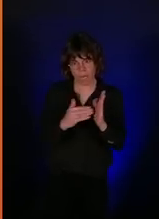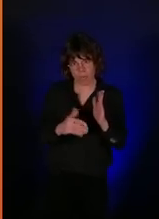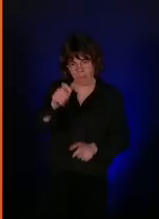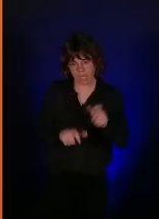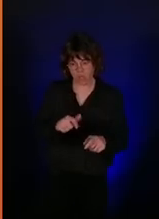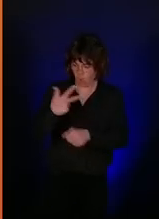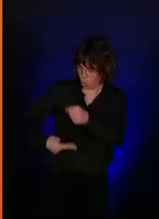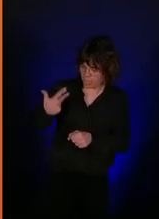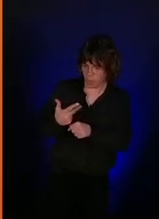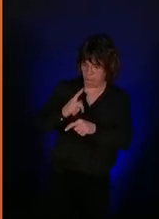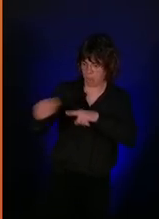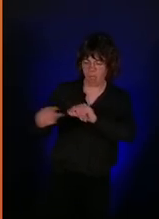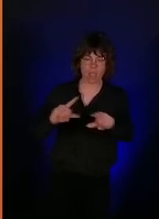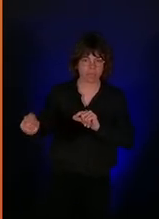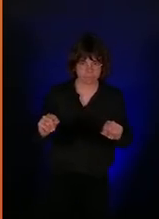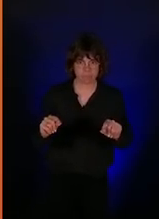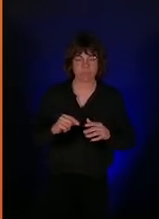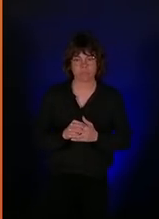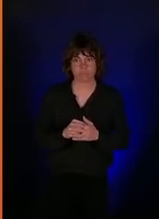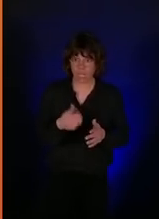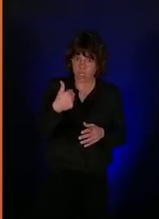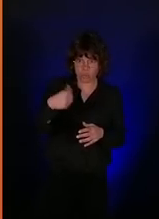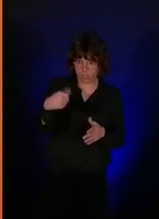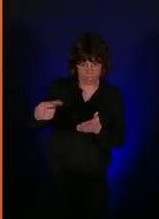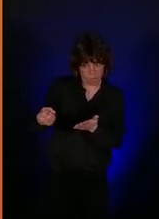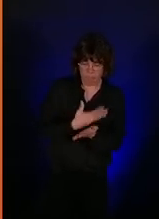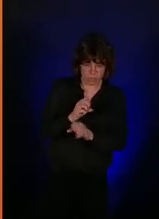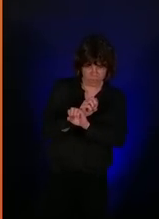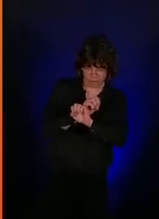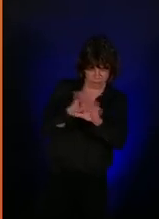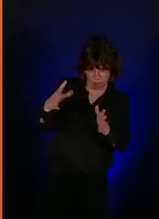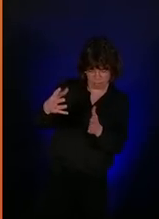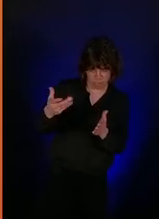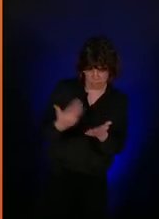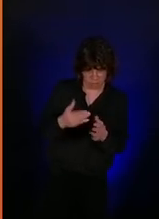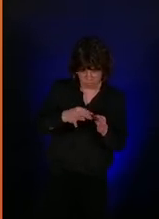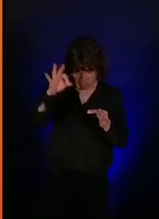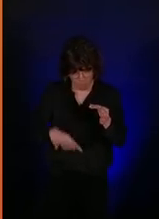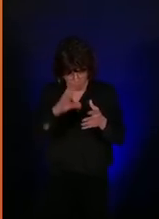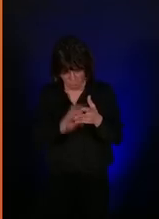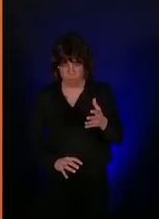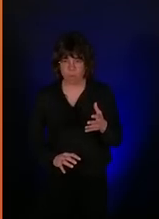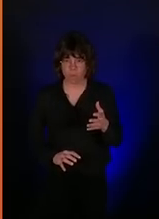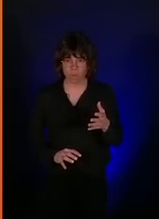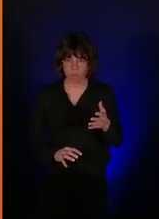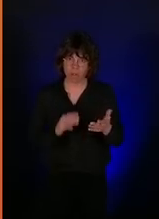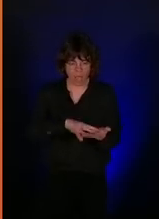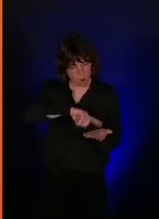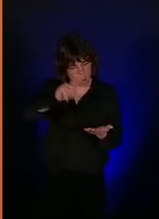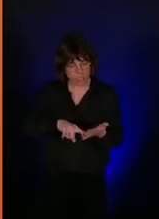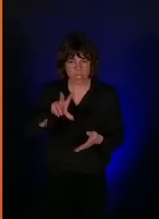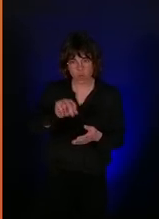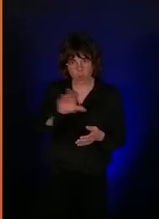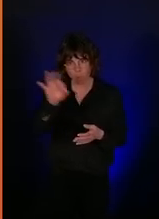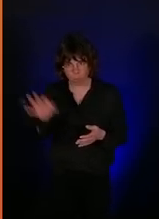en 3 ans, et en fait, c'est la seule information claire qui est transmise dans ce rapport. Les recettes représentent